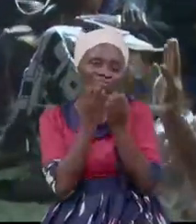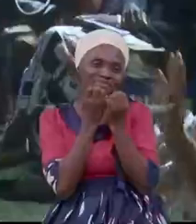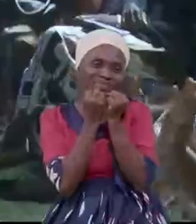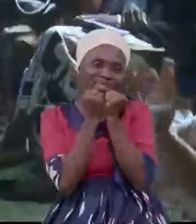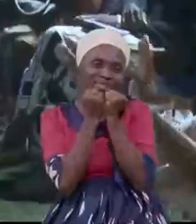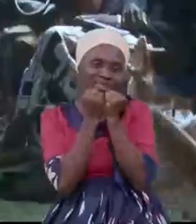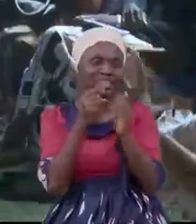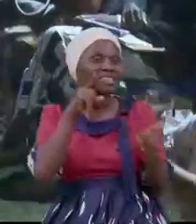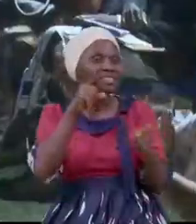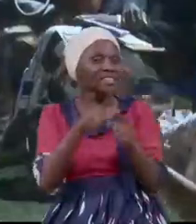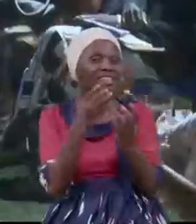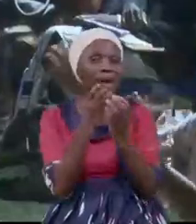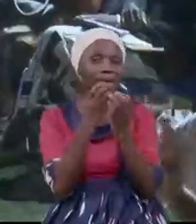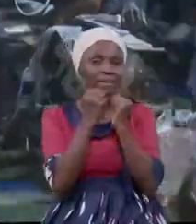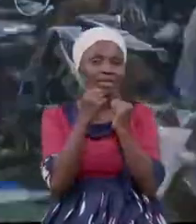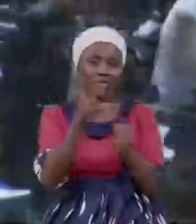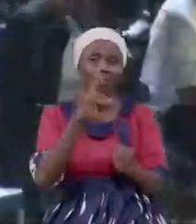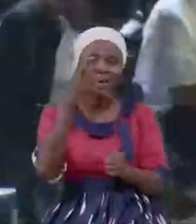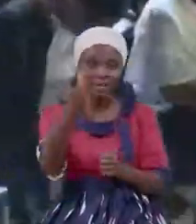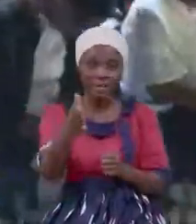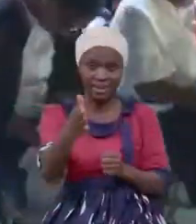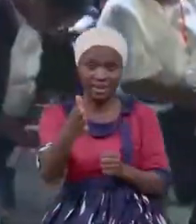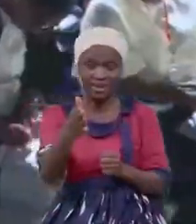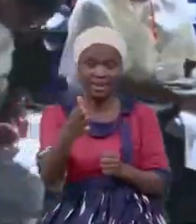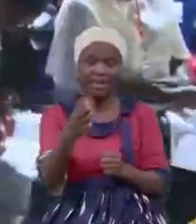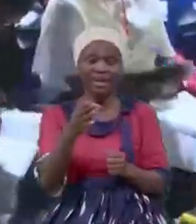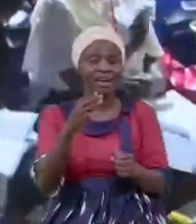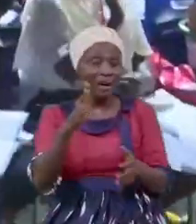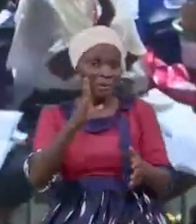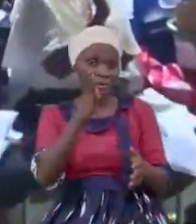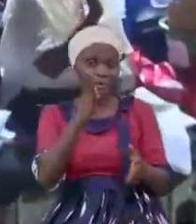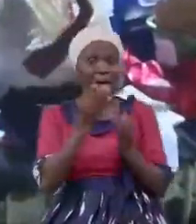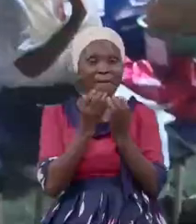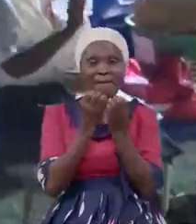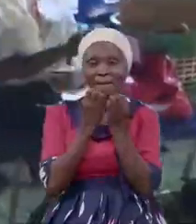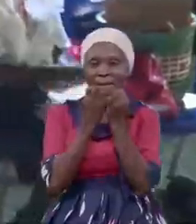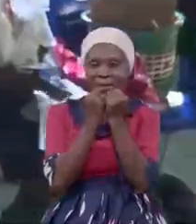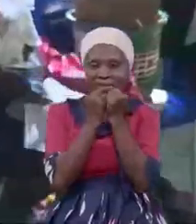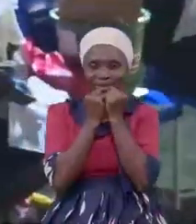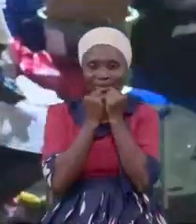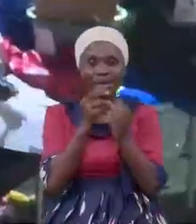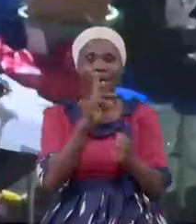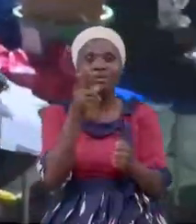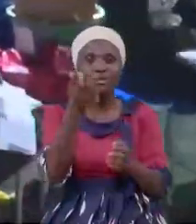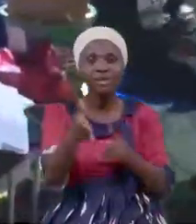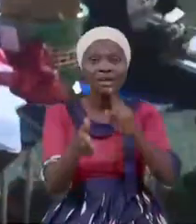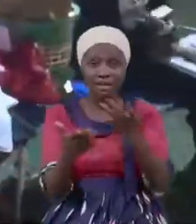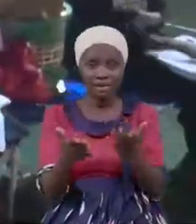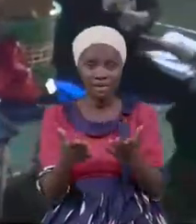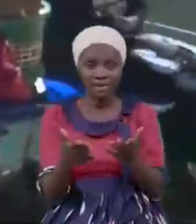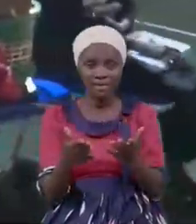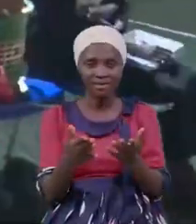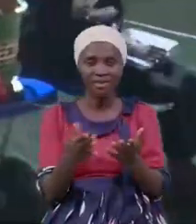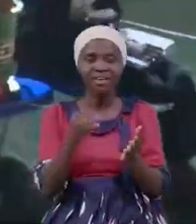là-bas maman précieuse où es-tu là-bas fille précieuse où es-tu que